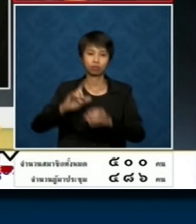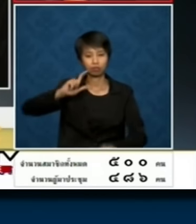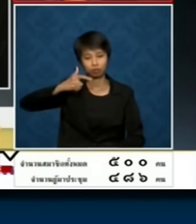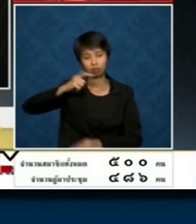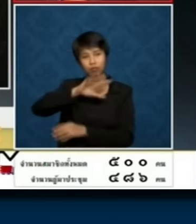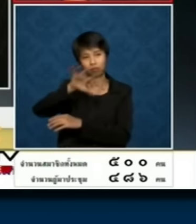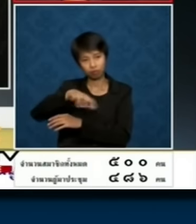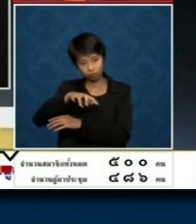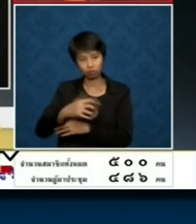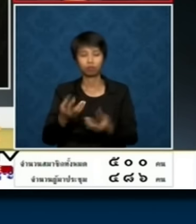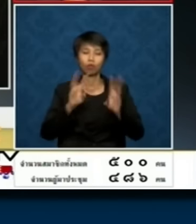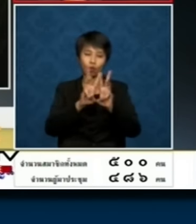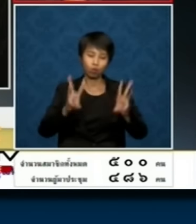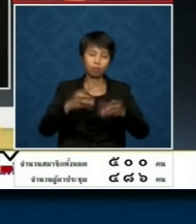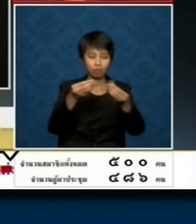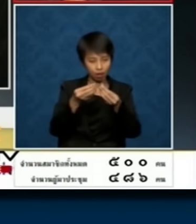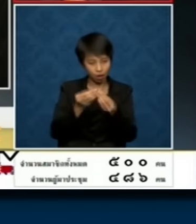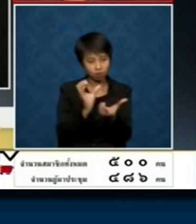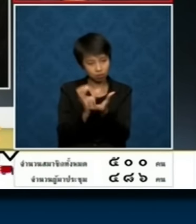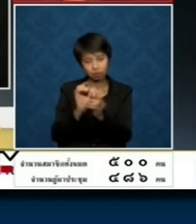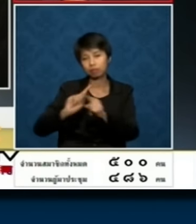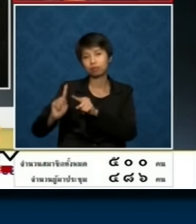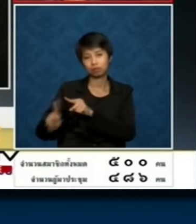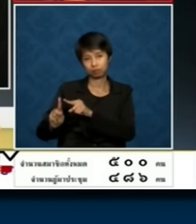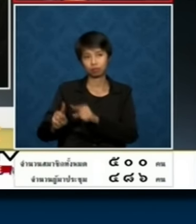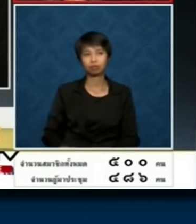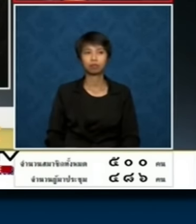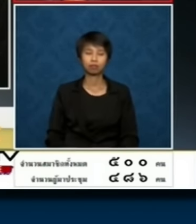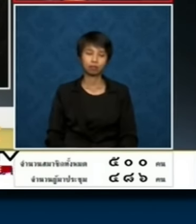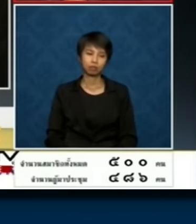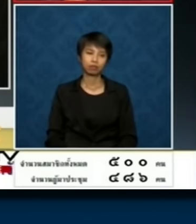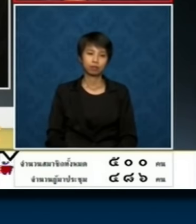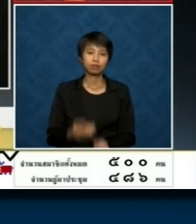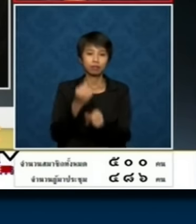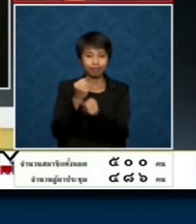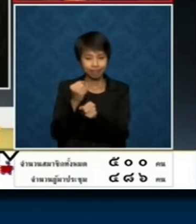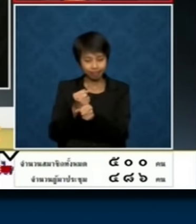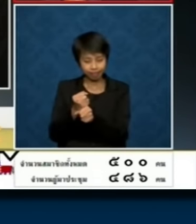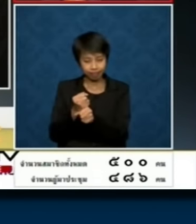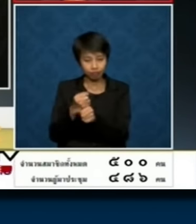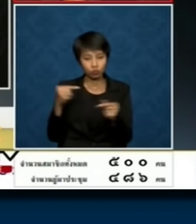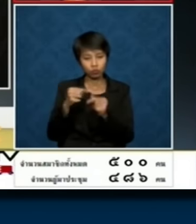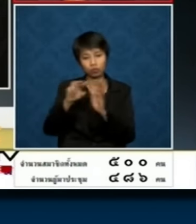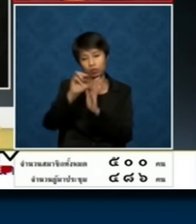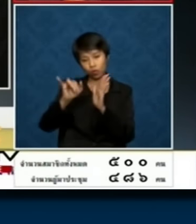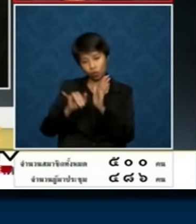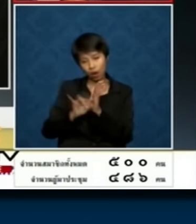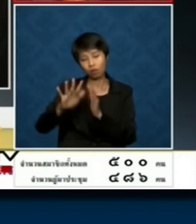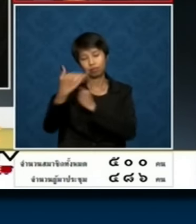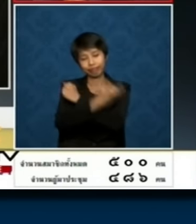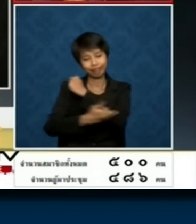มาตรา152พูดถึงเรื่องนี้เลยครับสรุปรปเนี่ยบอกว่ารัฐบาลนี้ได้เคยแถลงนโยบายต่อ